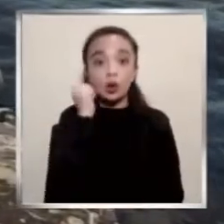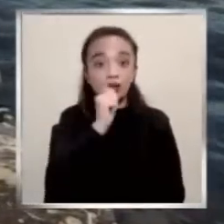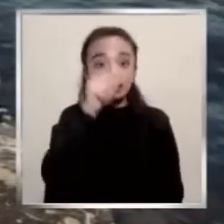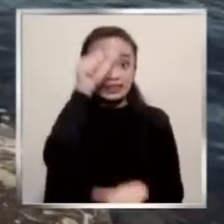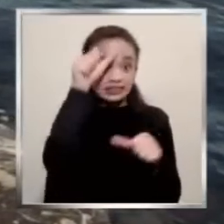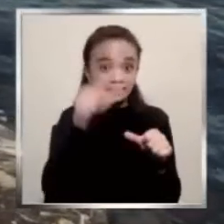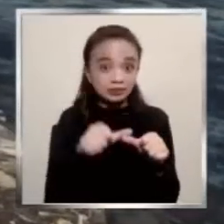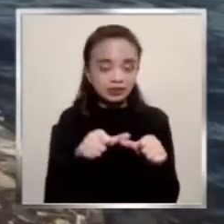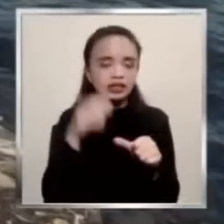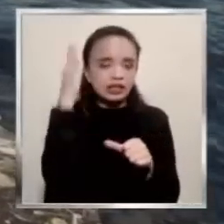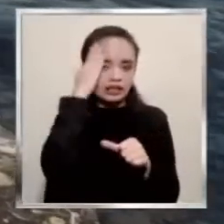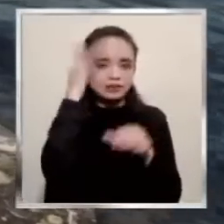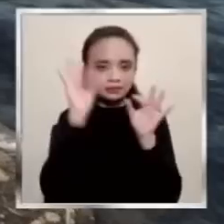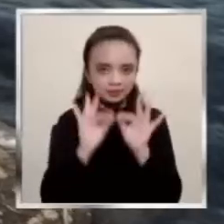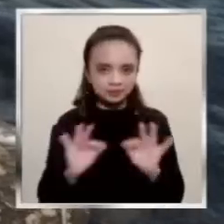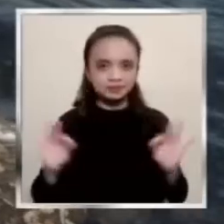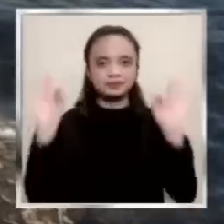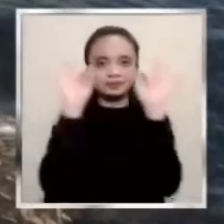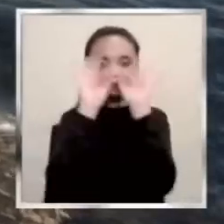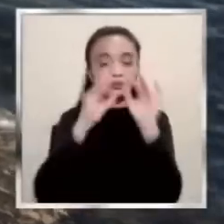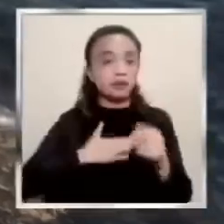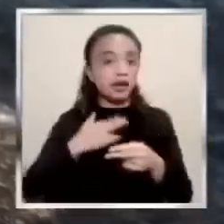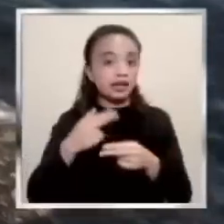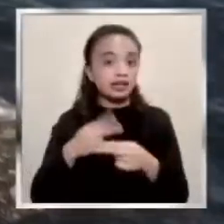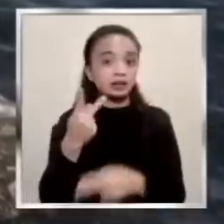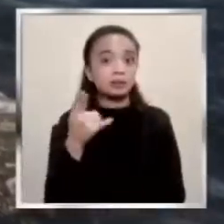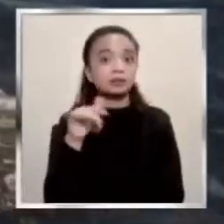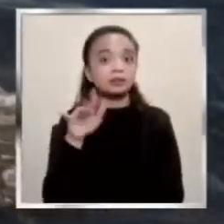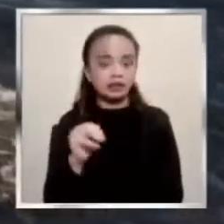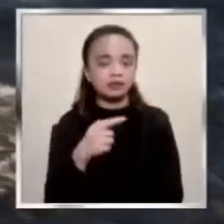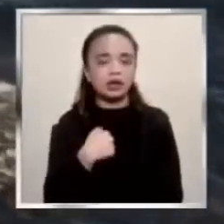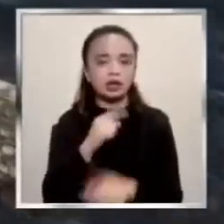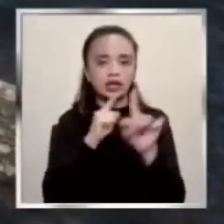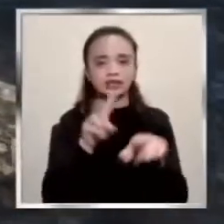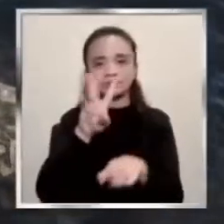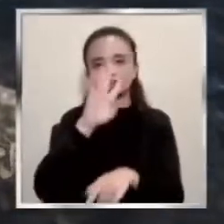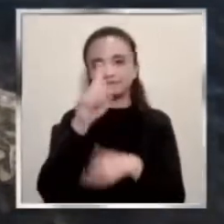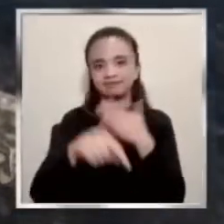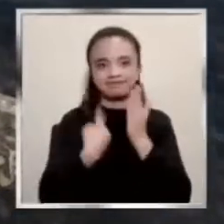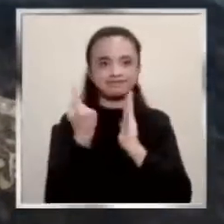kimportante ang may alam. Ako po si Kuya Kim at sagot ko kayo, 24 oras.